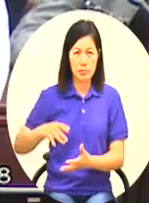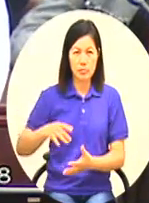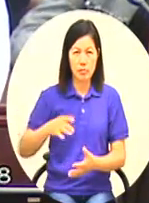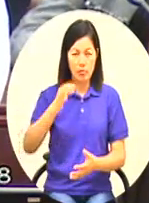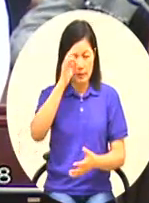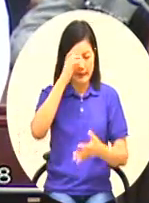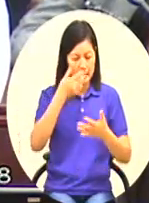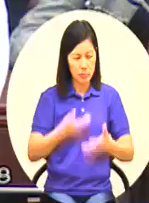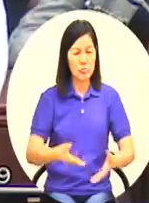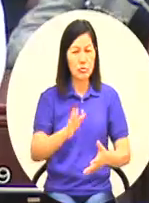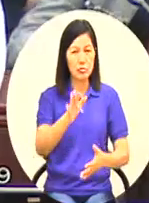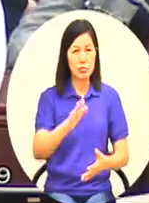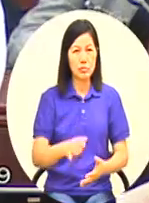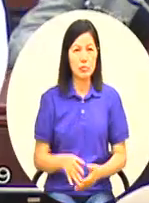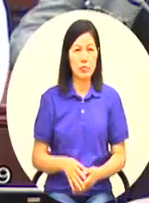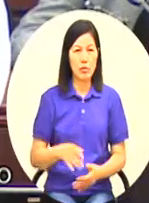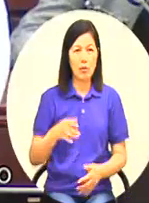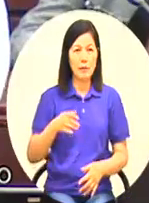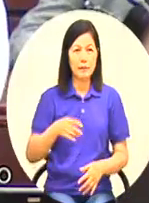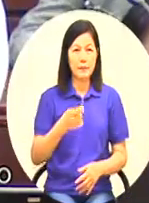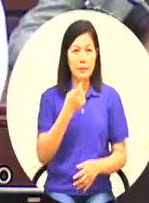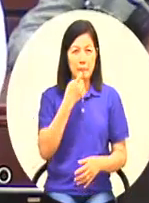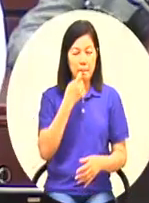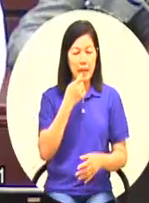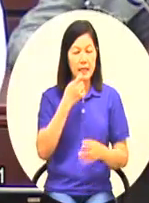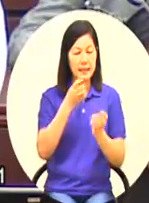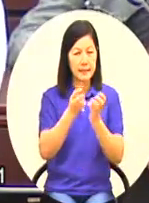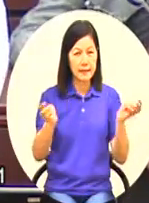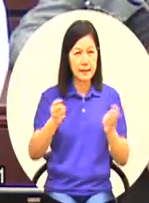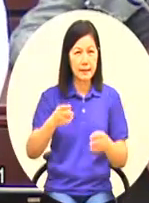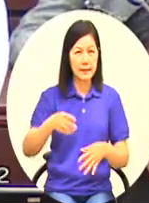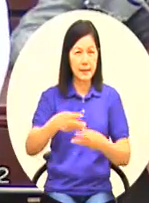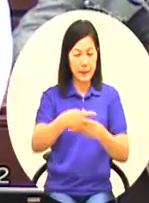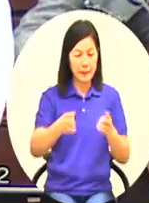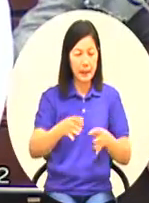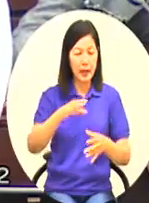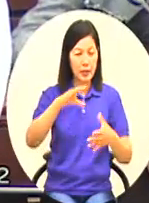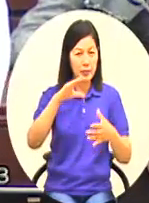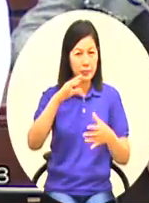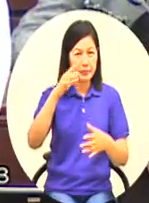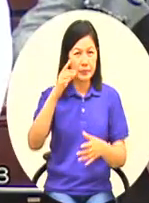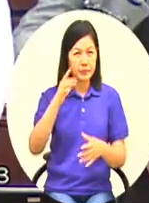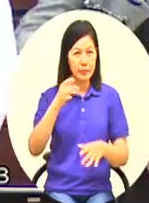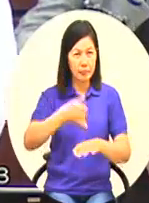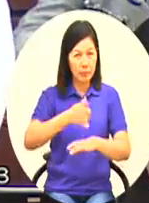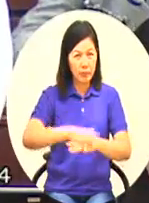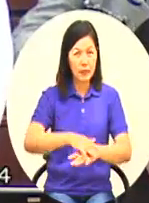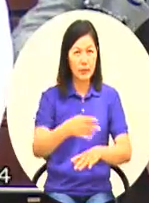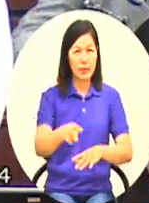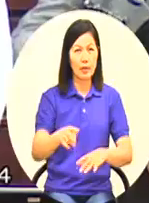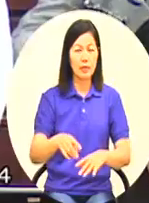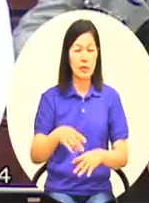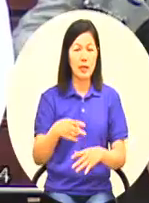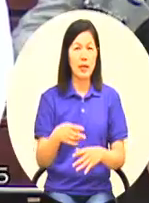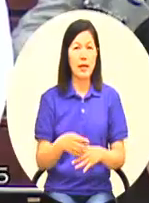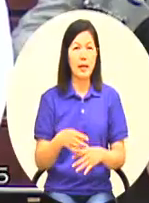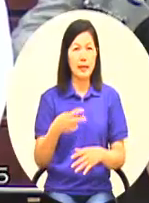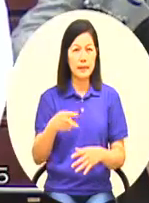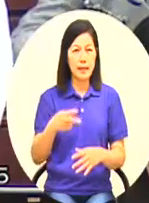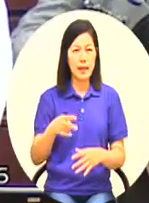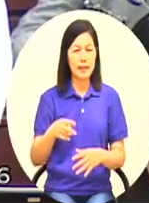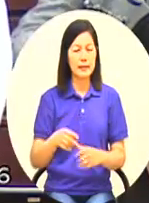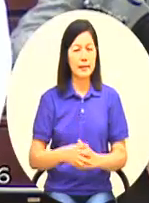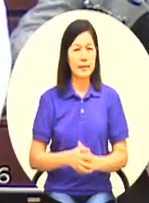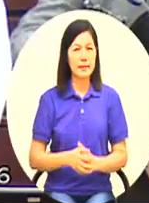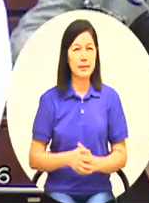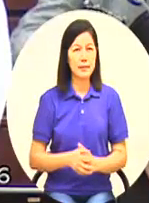透过白线斑蚊跟埃及斑蚊，尤其是埃及斑蚊传染的一个病毒。那议员刚刚讲的没有，确实没有错，就是说它的基本上它的